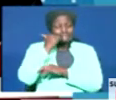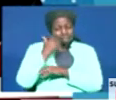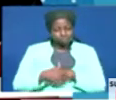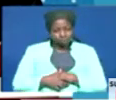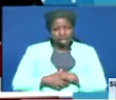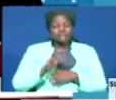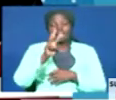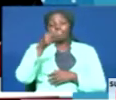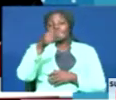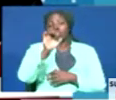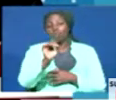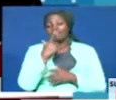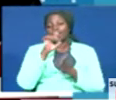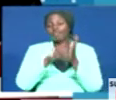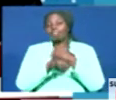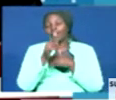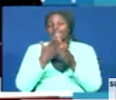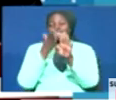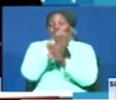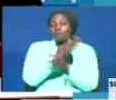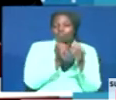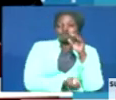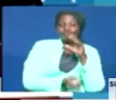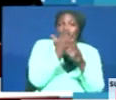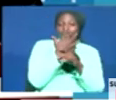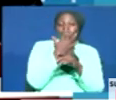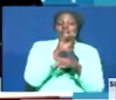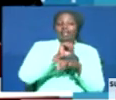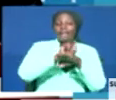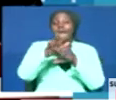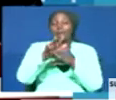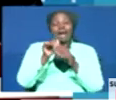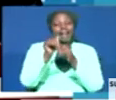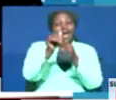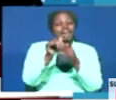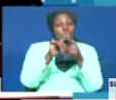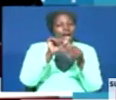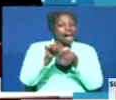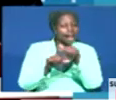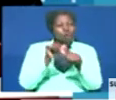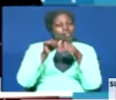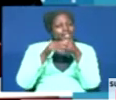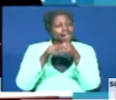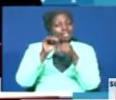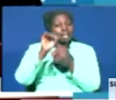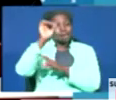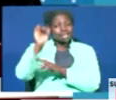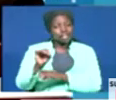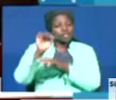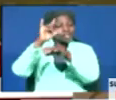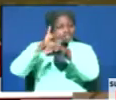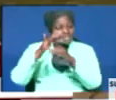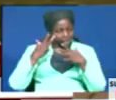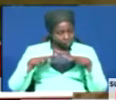duniani WHO, chamko la awali la ugonjwa wa Ebola lilisababisha vifo vya takriban 90% ya waathiriwa wa ugonjwa